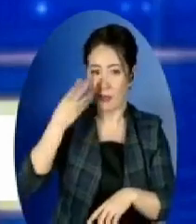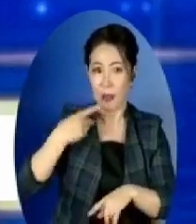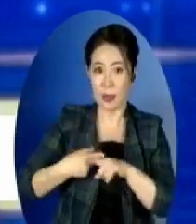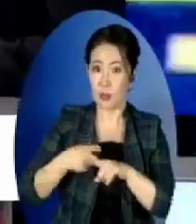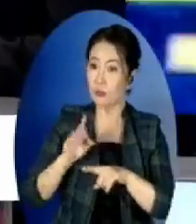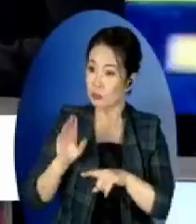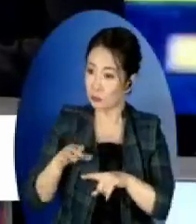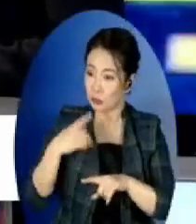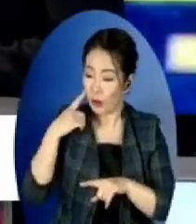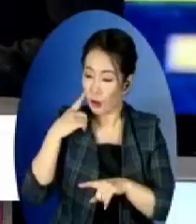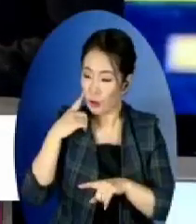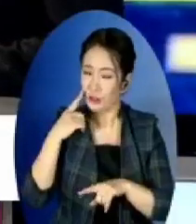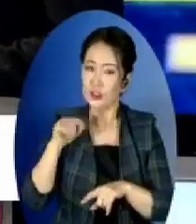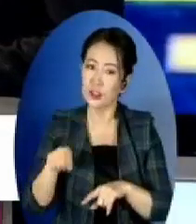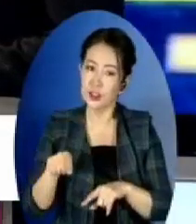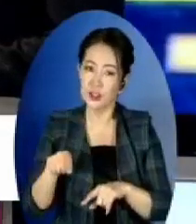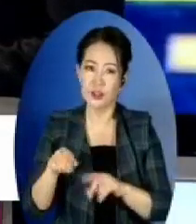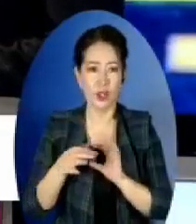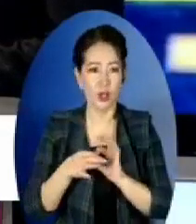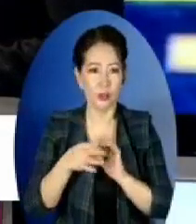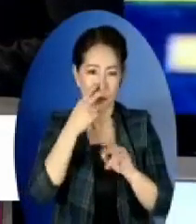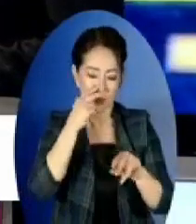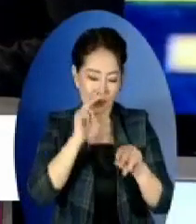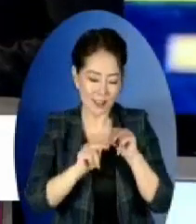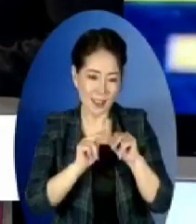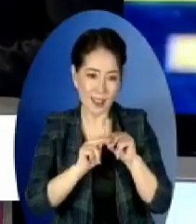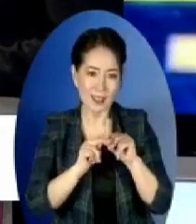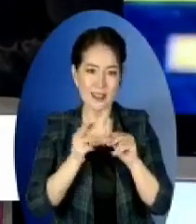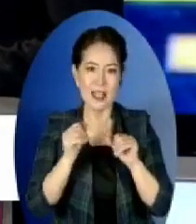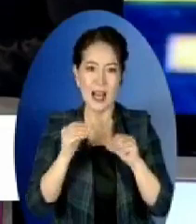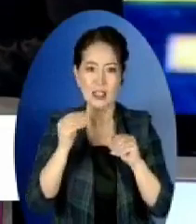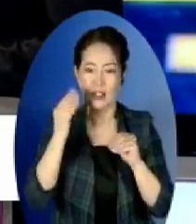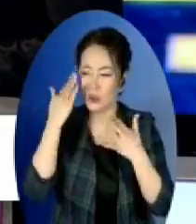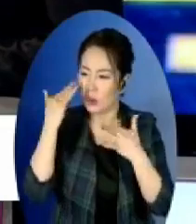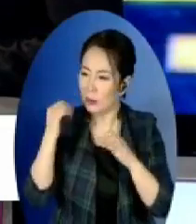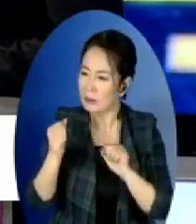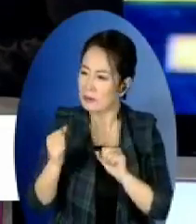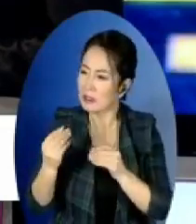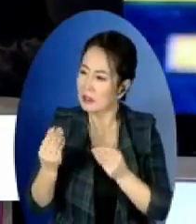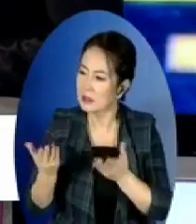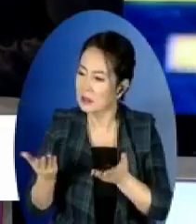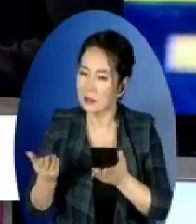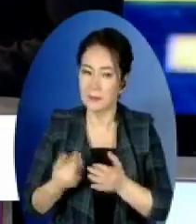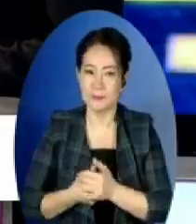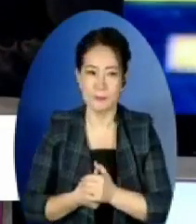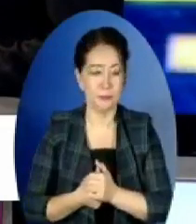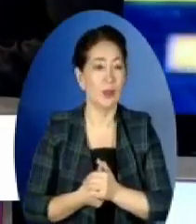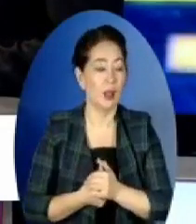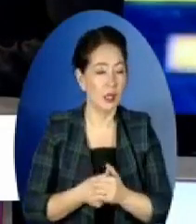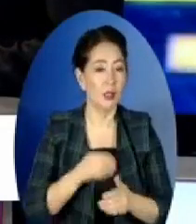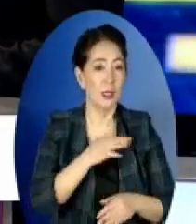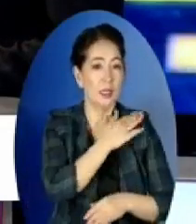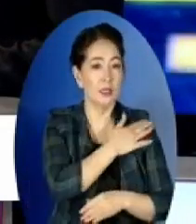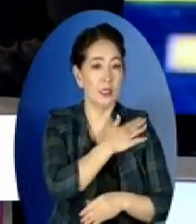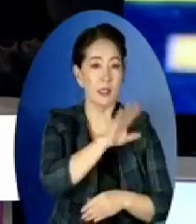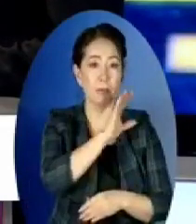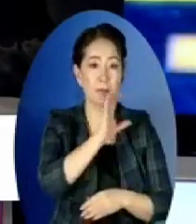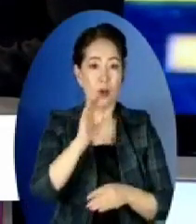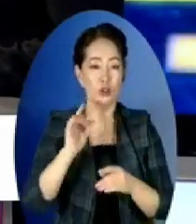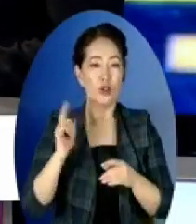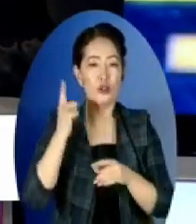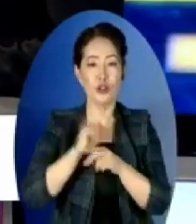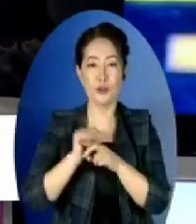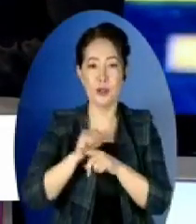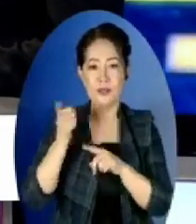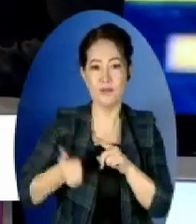ойлгож байна л да. Тэгэхээр энэ дээр бол одоо яг хяналт шалгалтыг яаж зохион байгуулж байгаа юм? За ер нь бол цагдаа ерхий газраас бол өндөржүүлсэн бэлэн